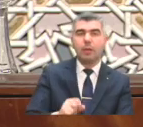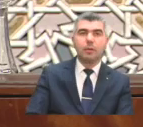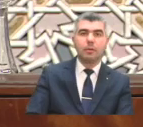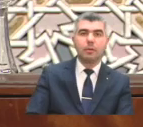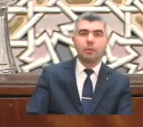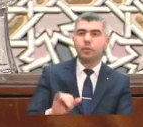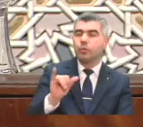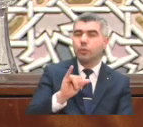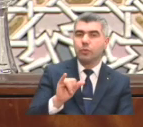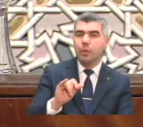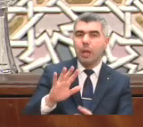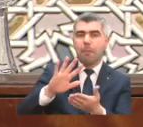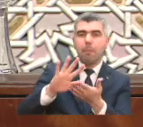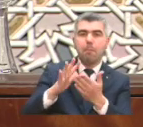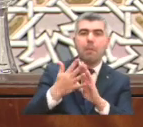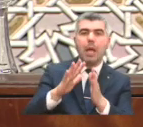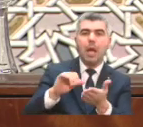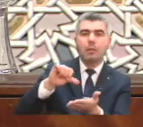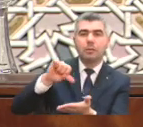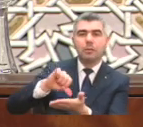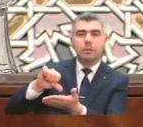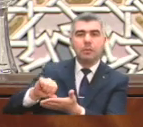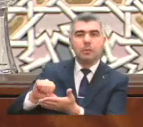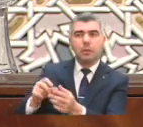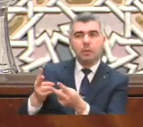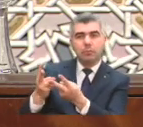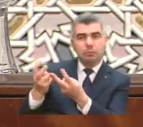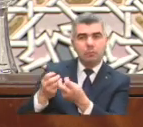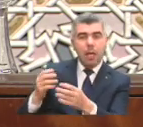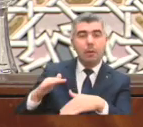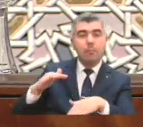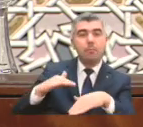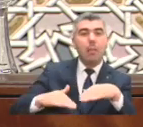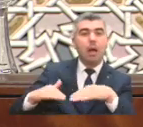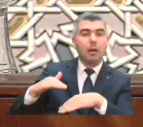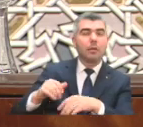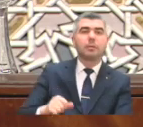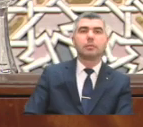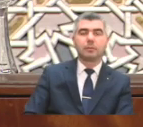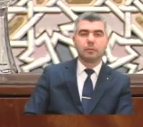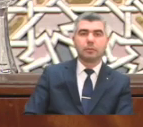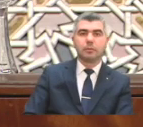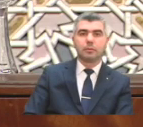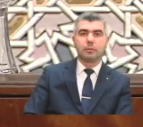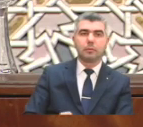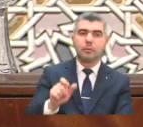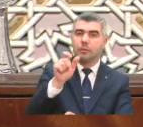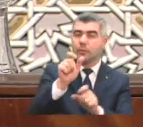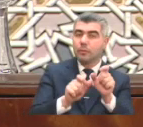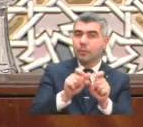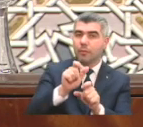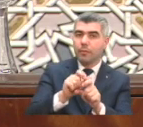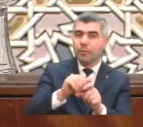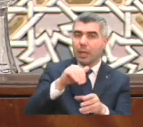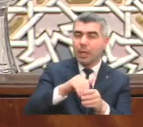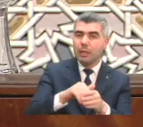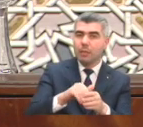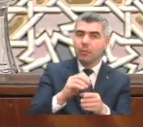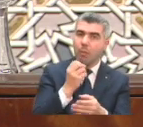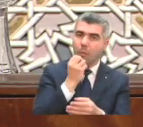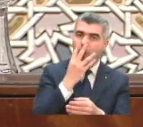الآثار البيئية لمحطات تحلية مياه البحر للسيدات والسادة النواب المحترمين من الفريق